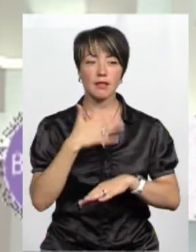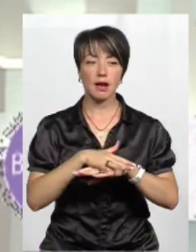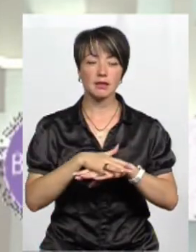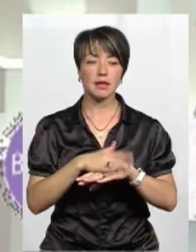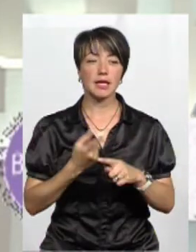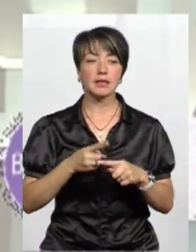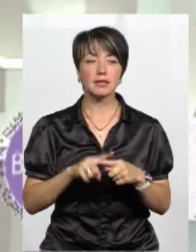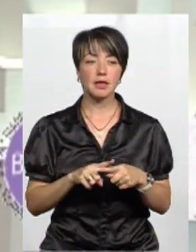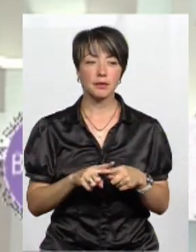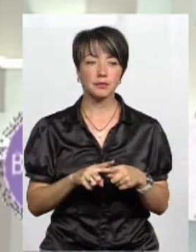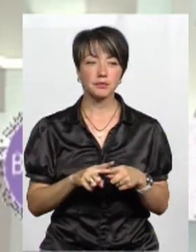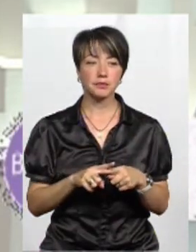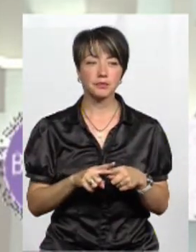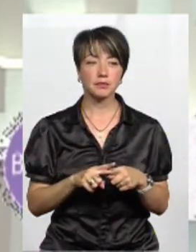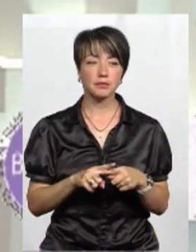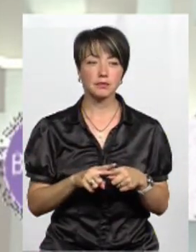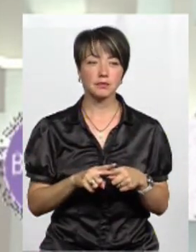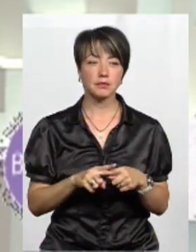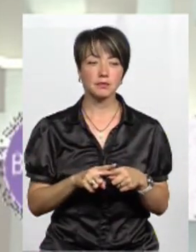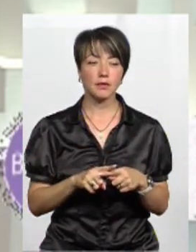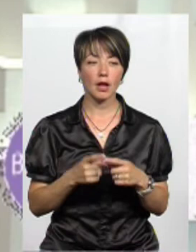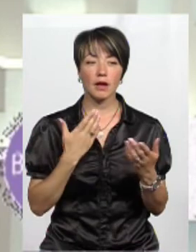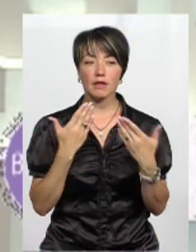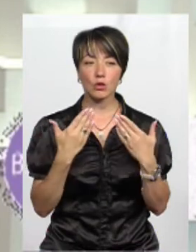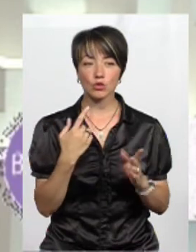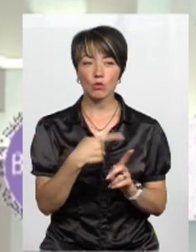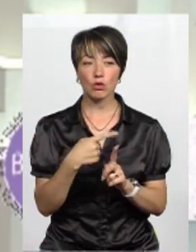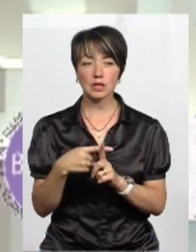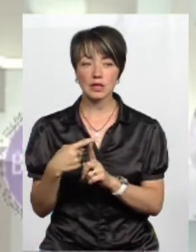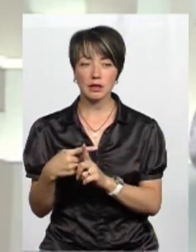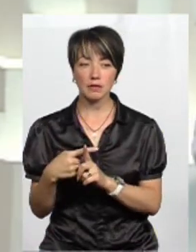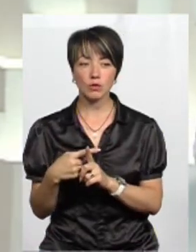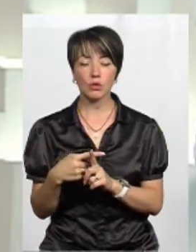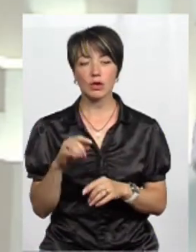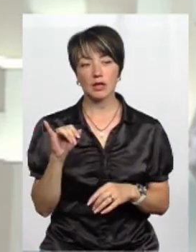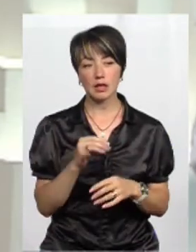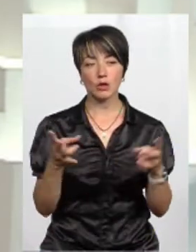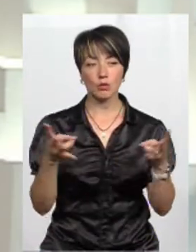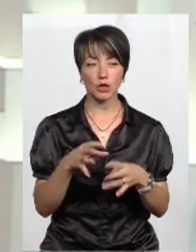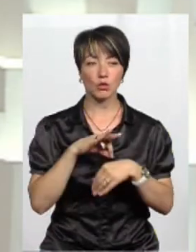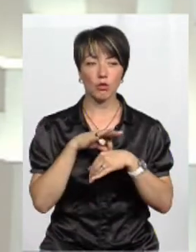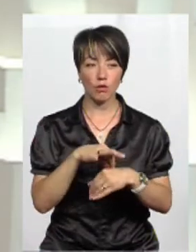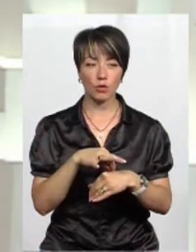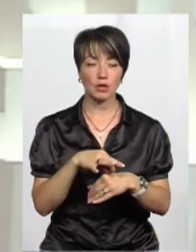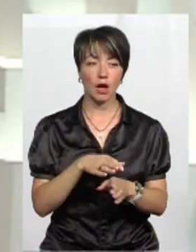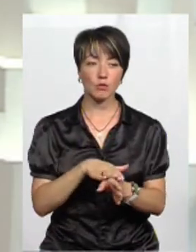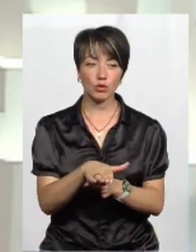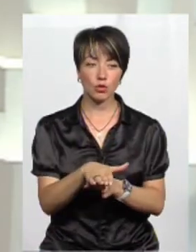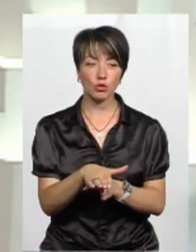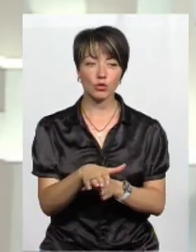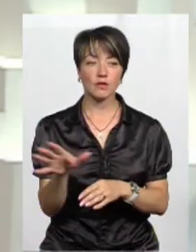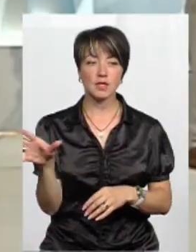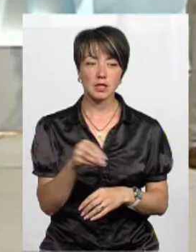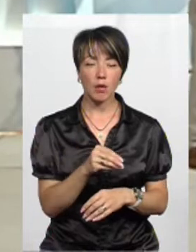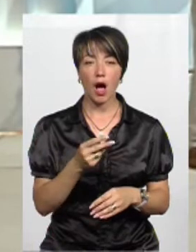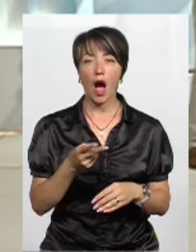Тому це я відношусь позитивно до вакцинації, і її необхідно проводити абсолютно всім.